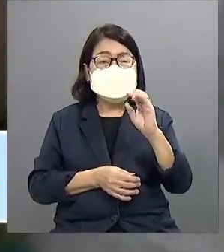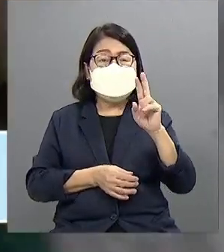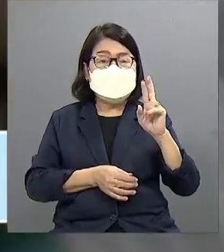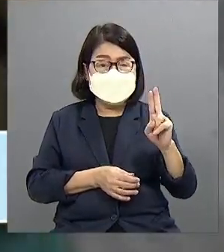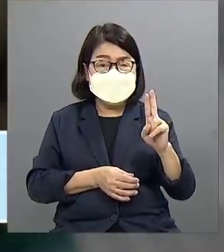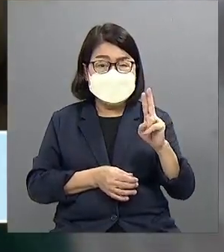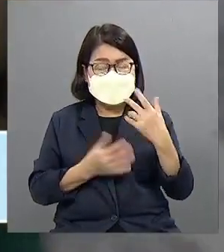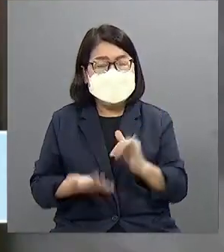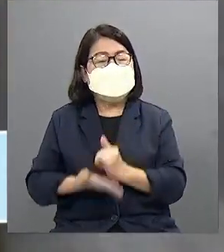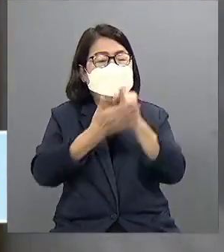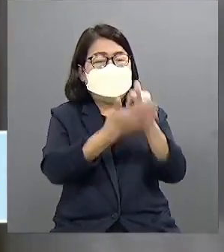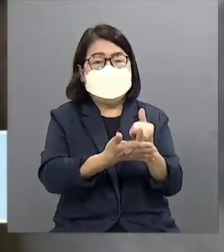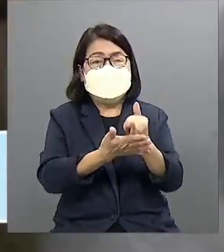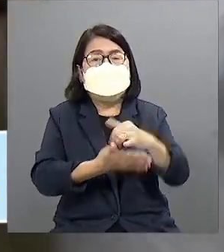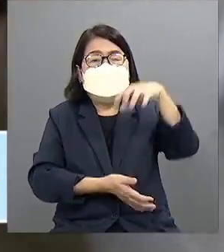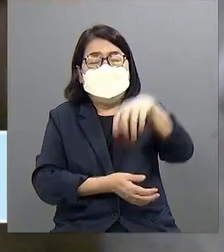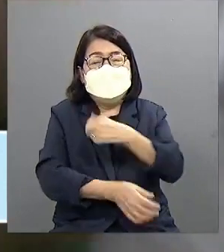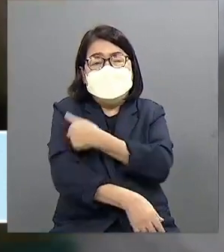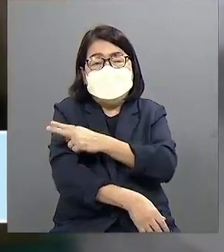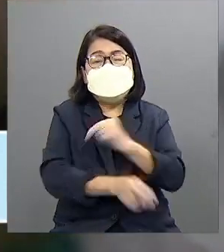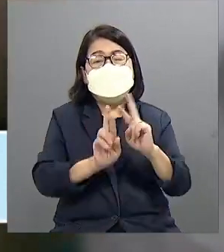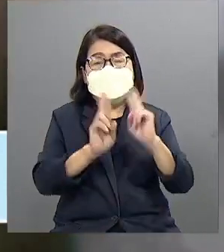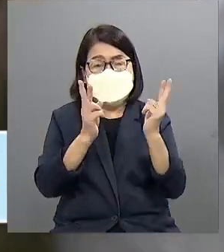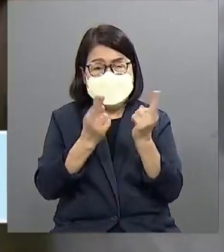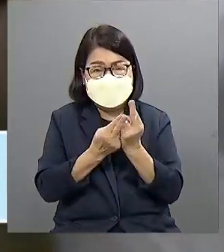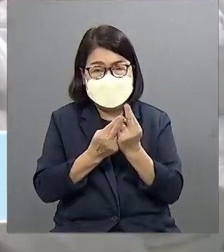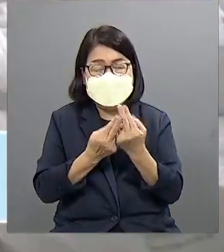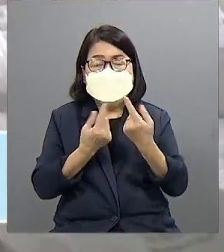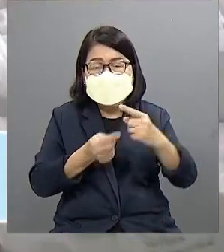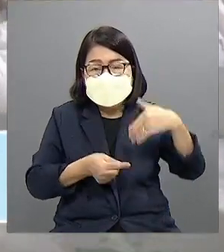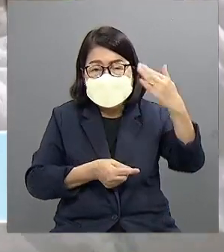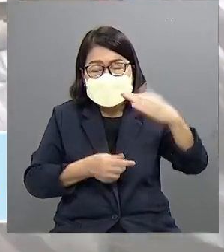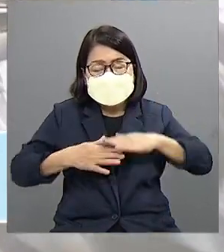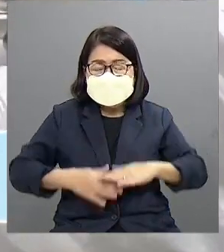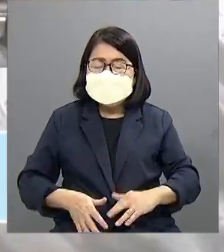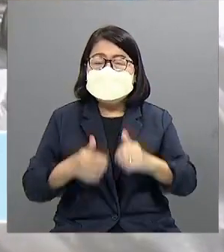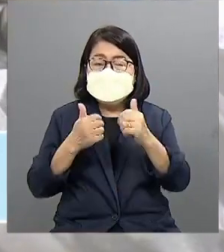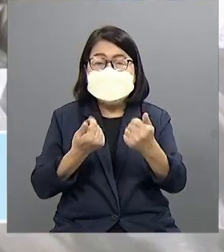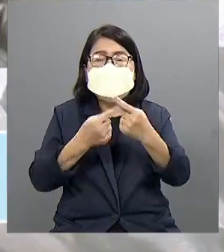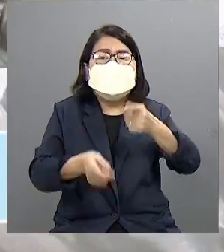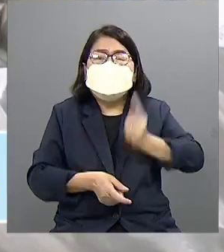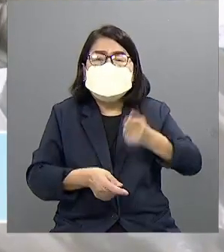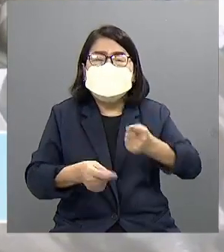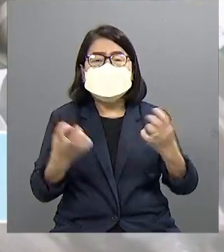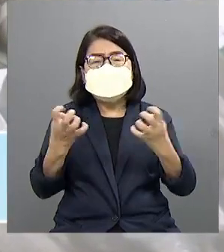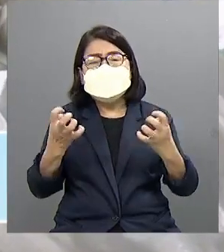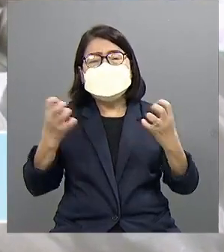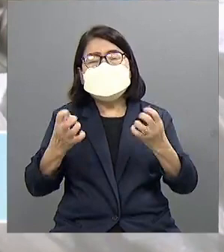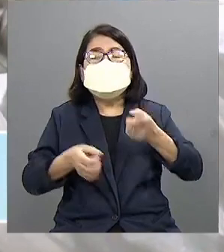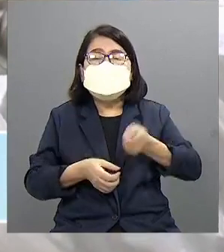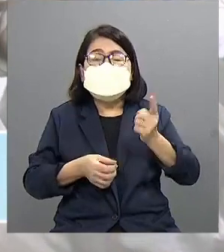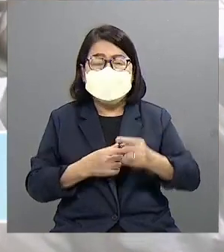ทร์ต่อมาอาการลูกสาวเริ่มทุเลาลงค่ะแต่อาการชักเกรงก็ยังคงมีอยู่นะคะก็คือเ